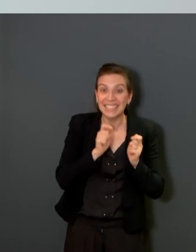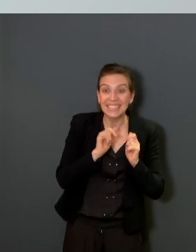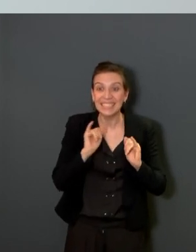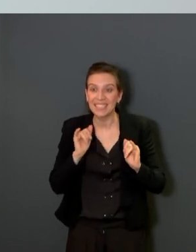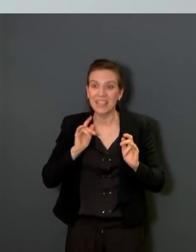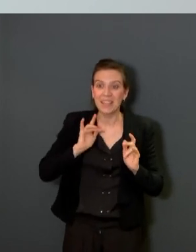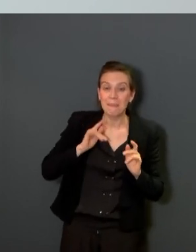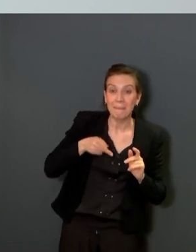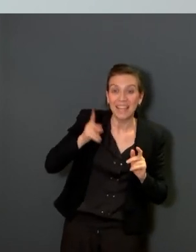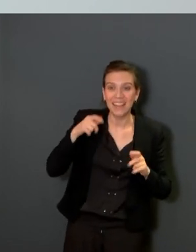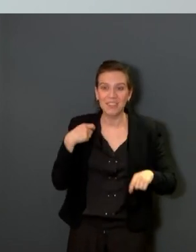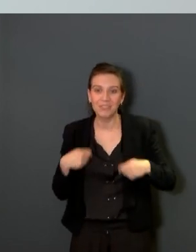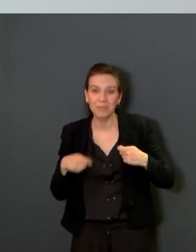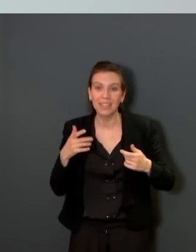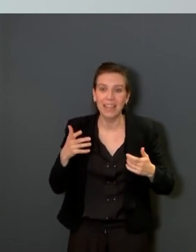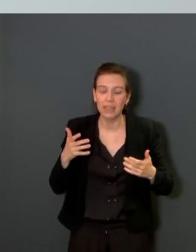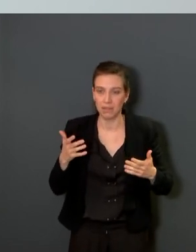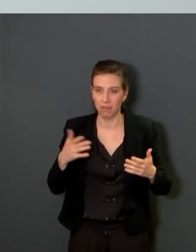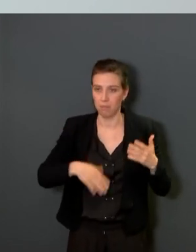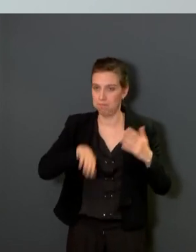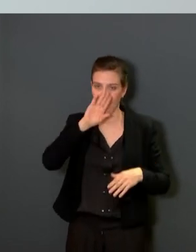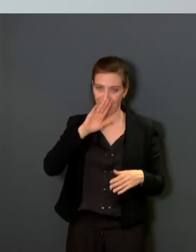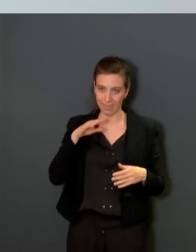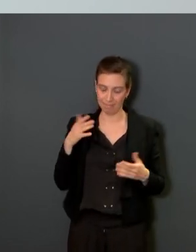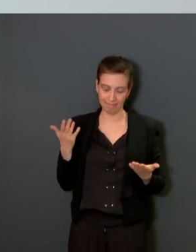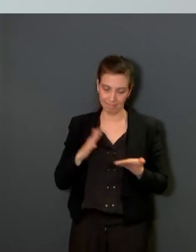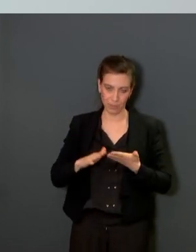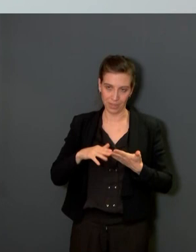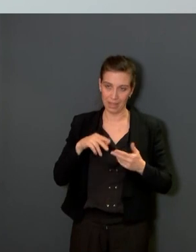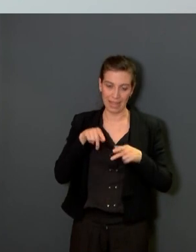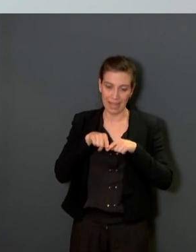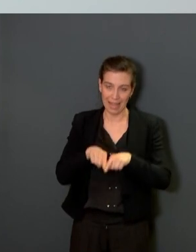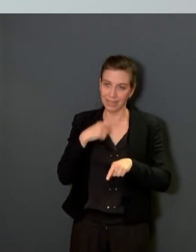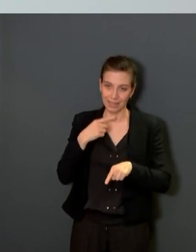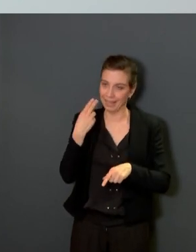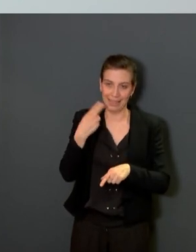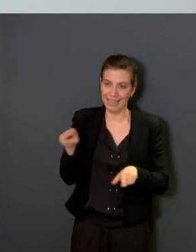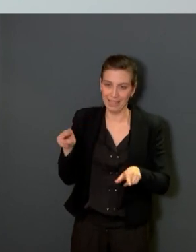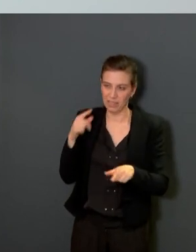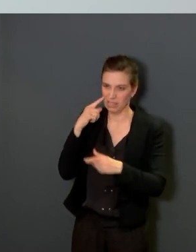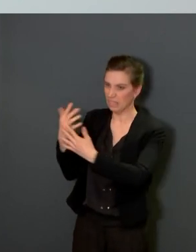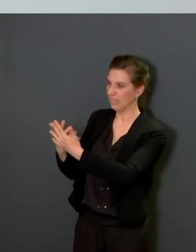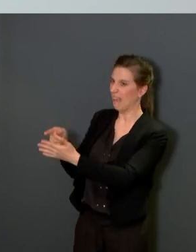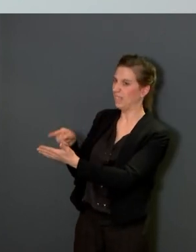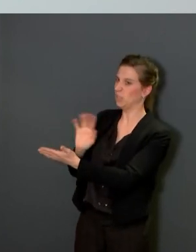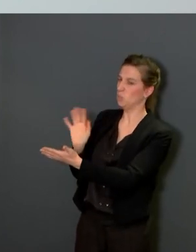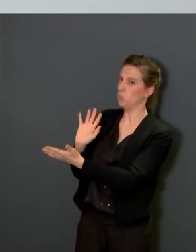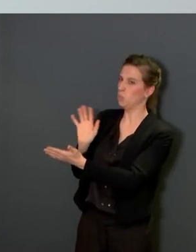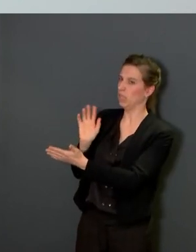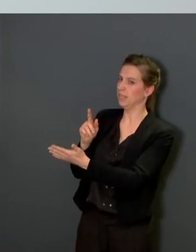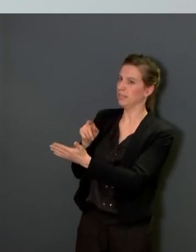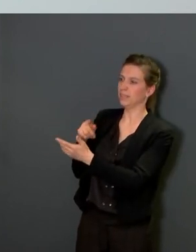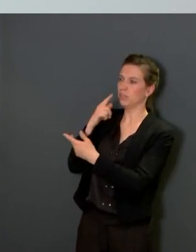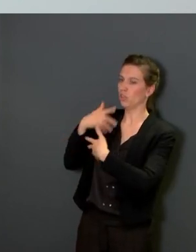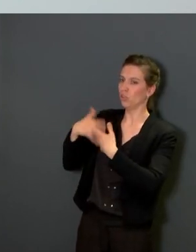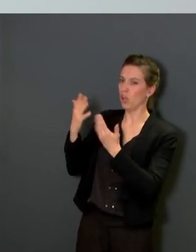versoepelingen te kunnen meemaken. En dat is dus nu niet mogelijk, gezien de cijfers. Ik denk dat de cijfers voor zich spreken. Maar ik zou toch een